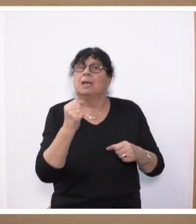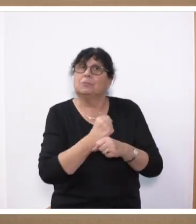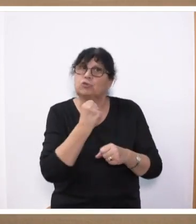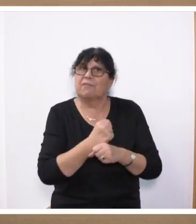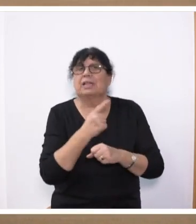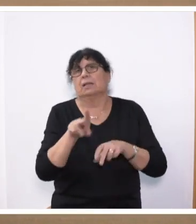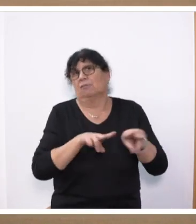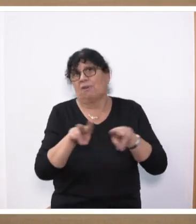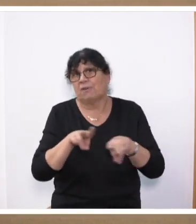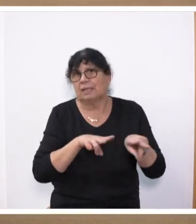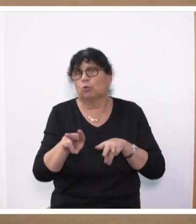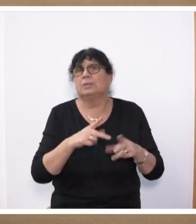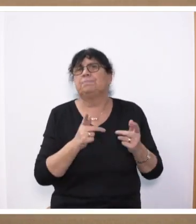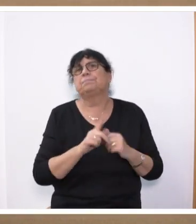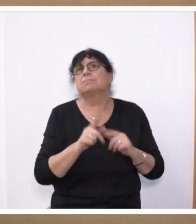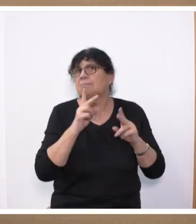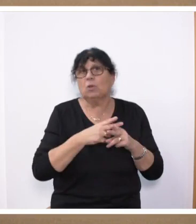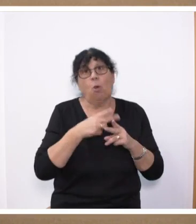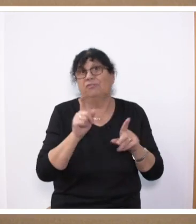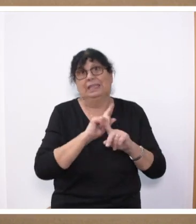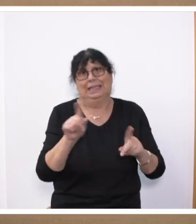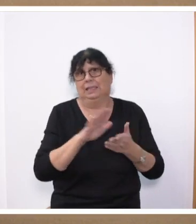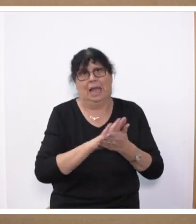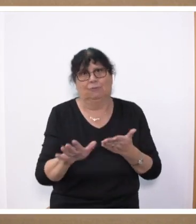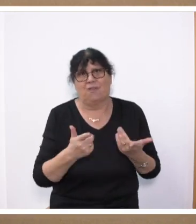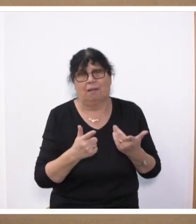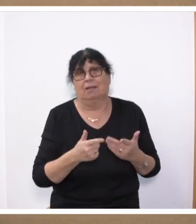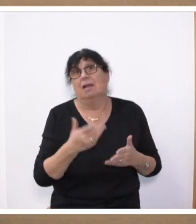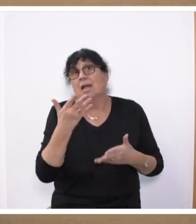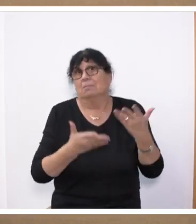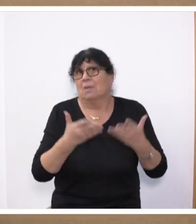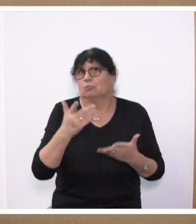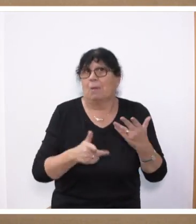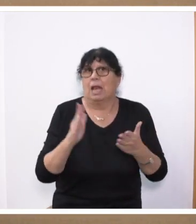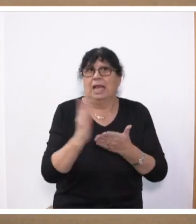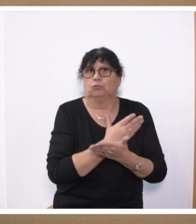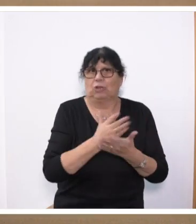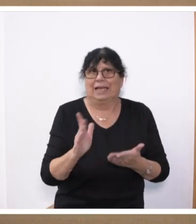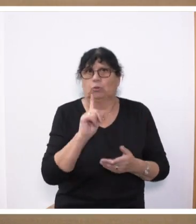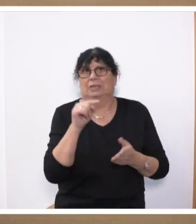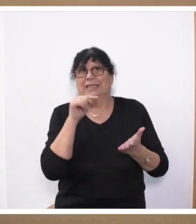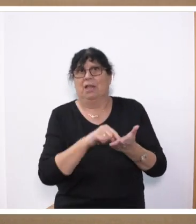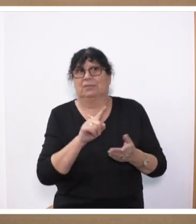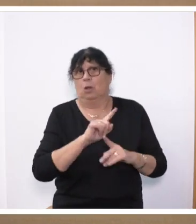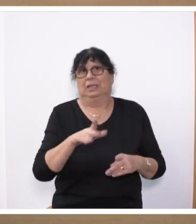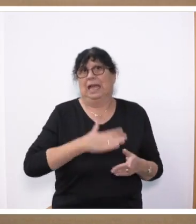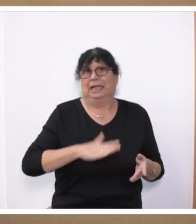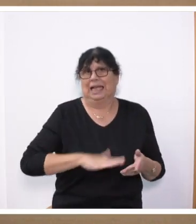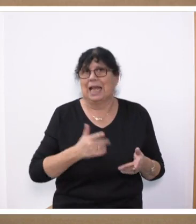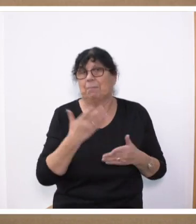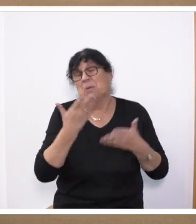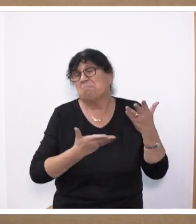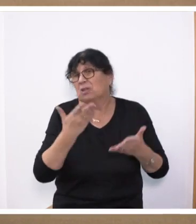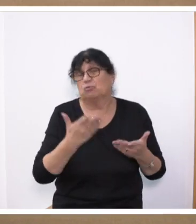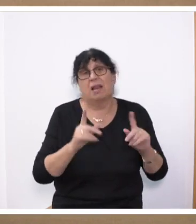in den Verwaltungen, sie haben es oft nicht leicht. Sie müssen manch unangenehme Entscheidungen auch treffen. Und manches würde